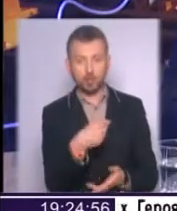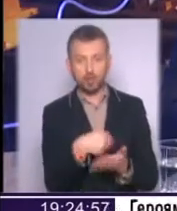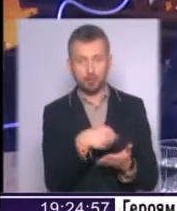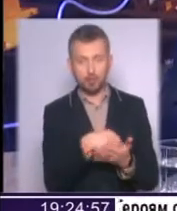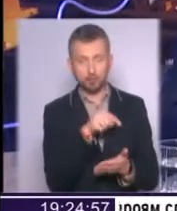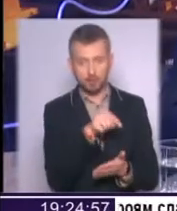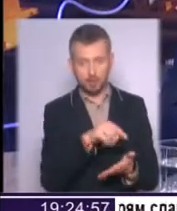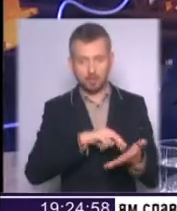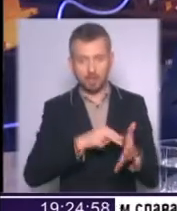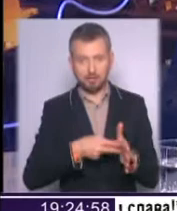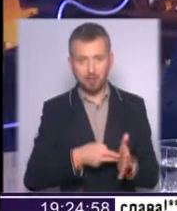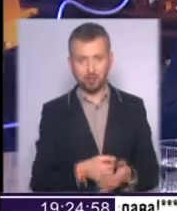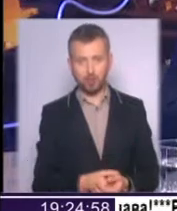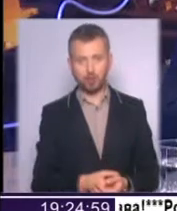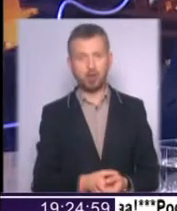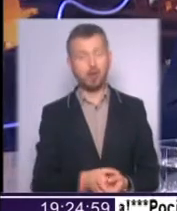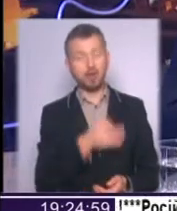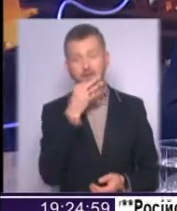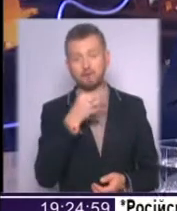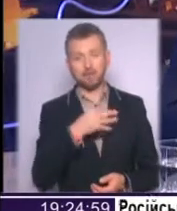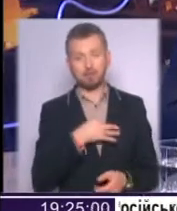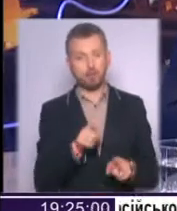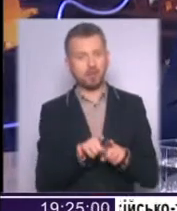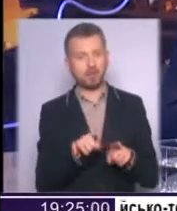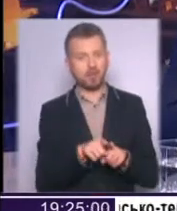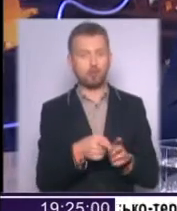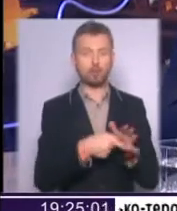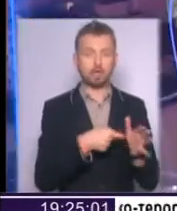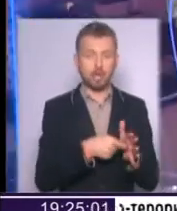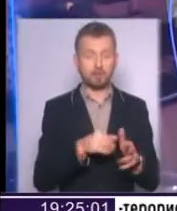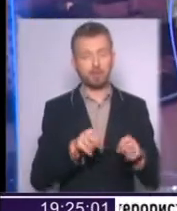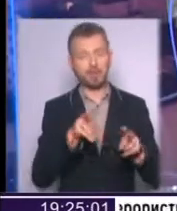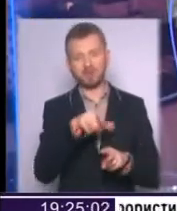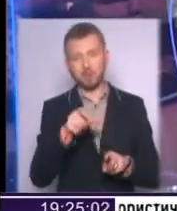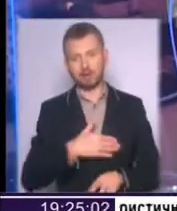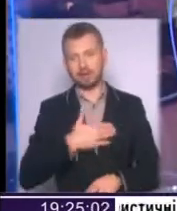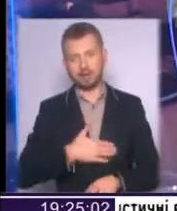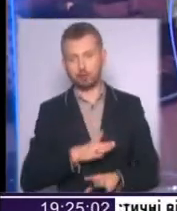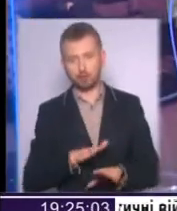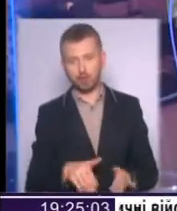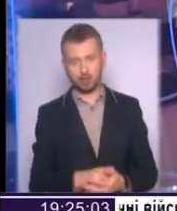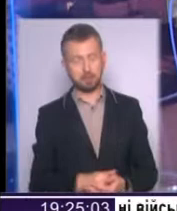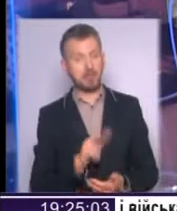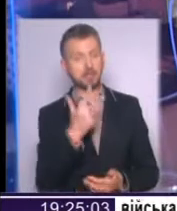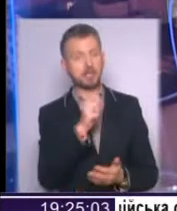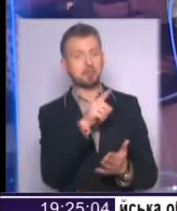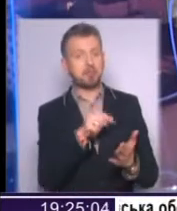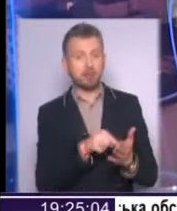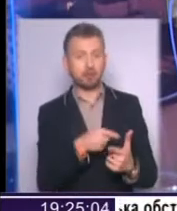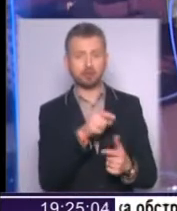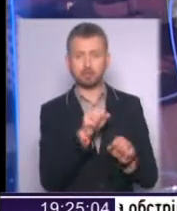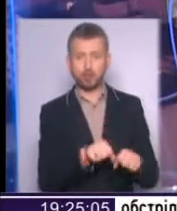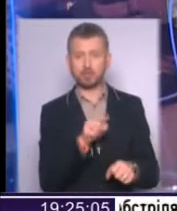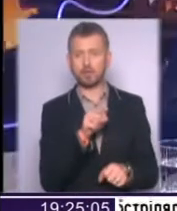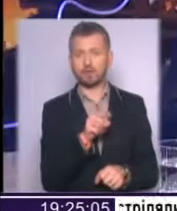ці речі передбачені. Так. Відповідь так само шахтарів і експертів не задовольнила. Третє питання. Чи можете ви вперше за 17 років,